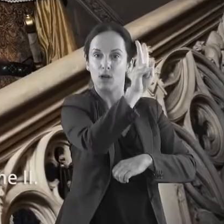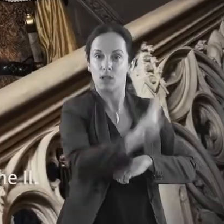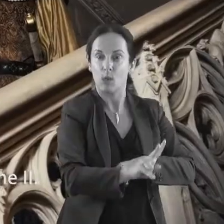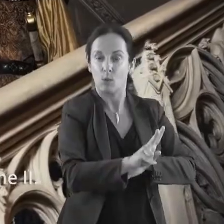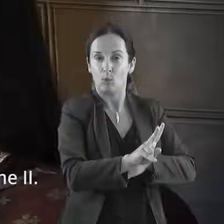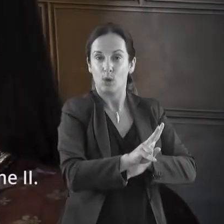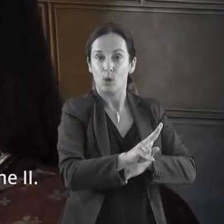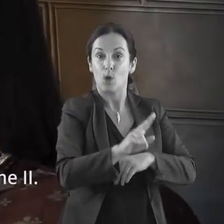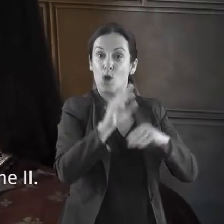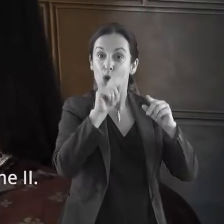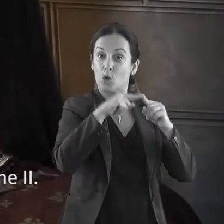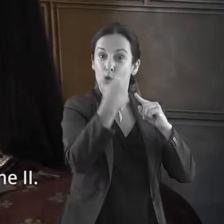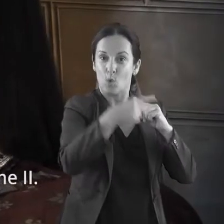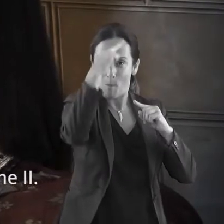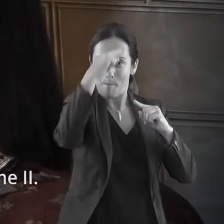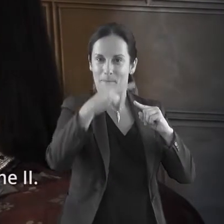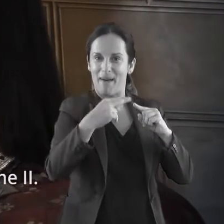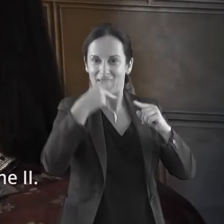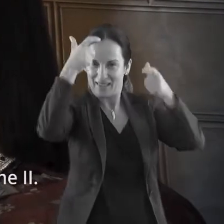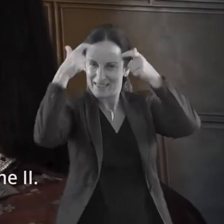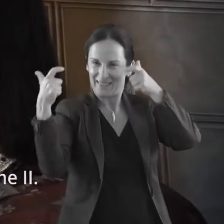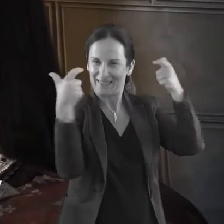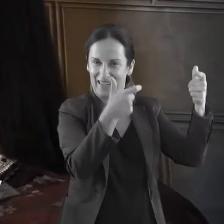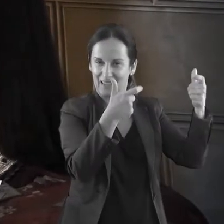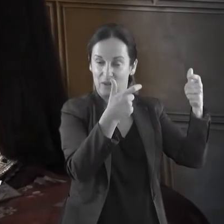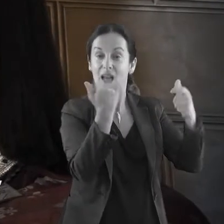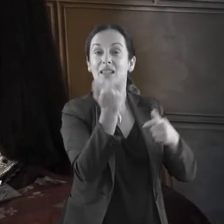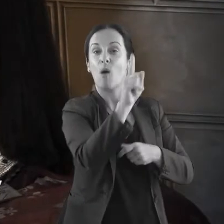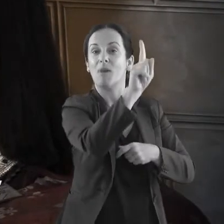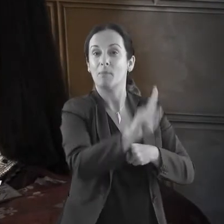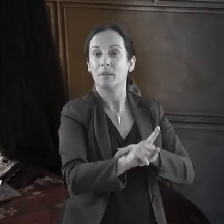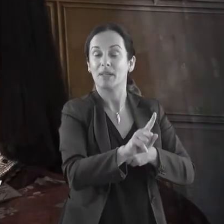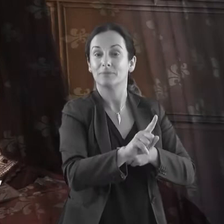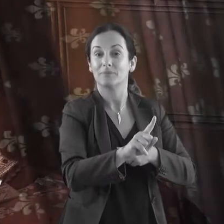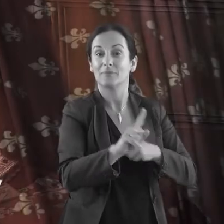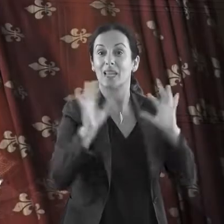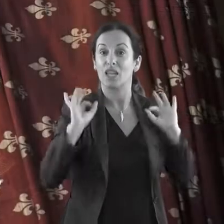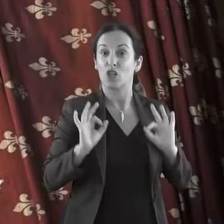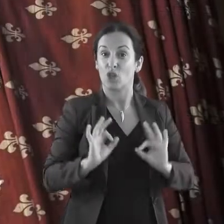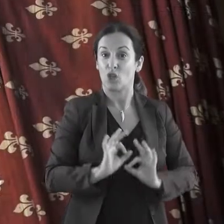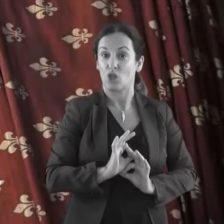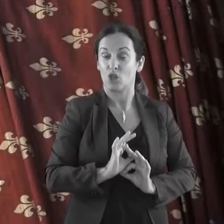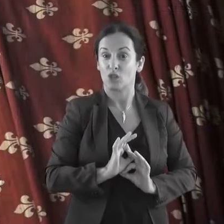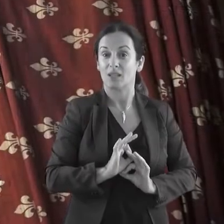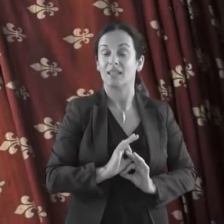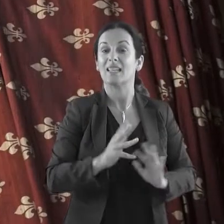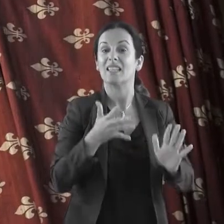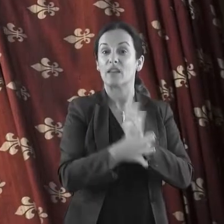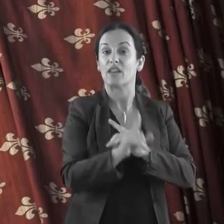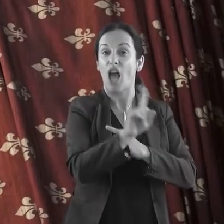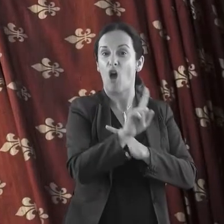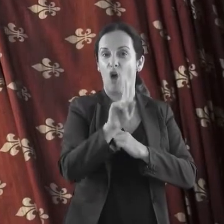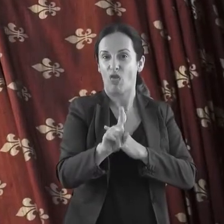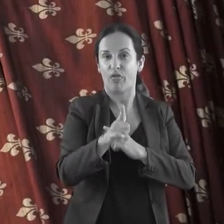A l'esquerra, en primer lloc, trobam el rei Jaume II, va heretar la corona de Mallorca del seu pare Jaume I i d'un